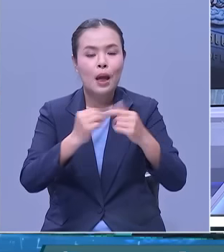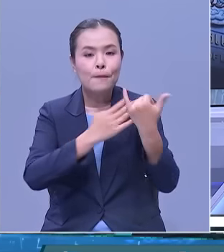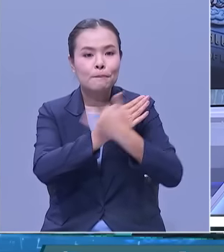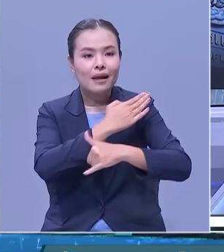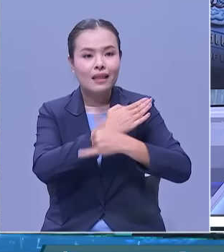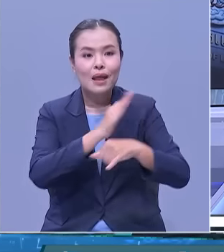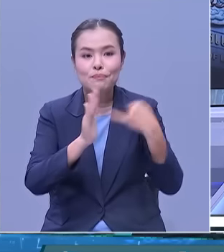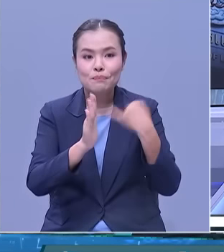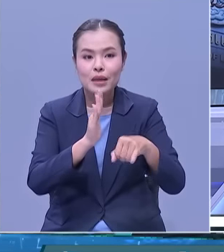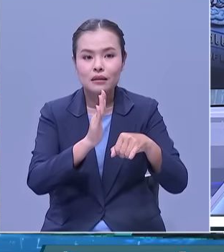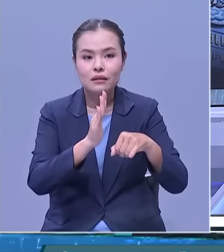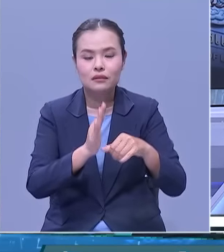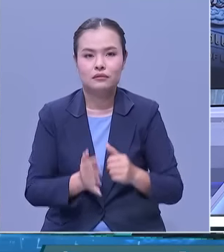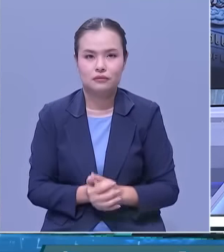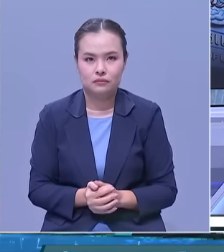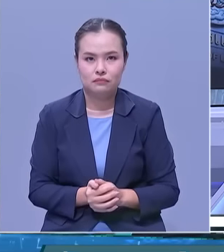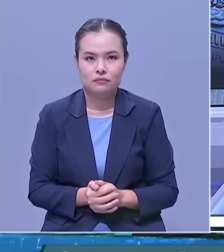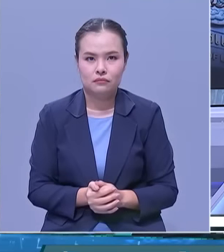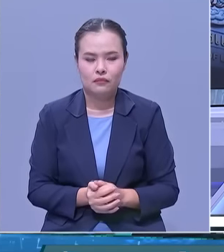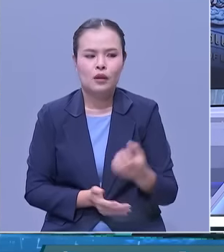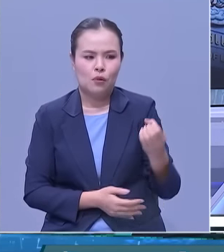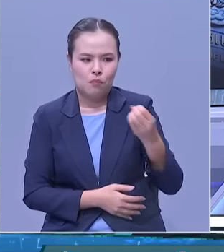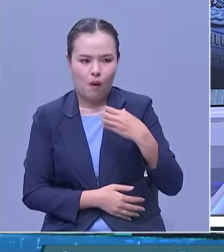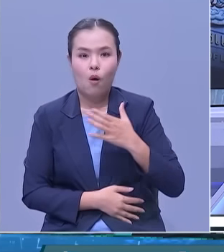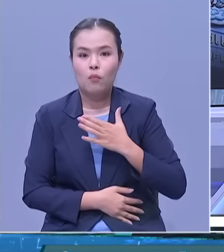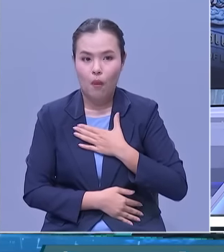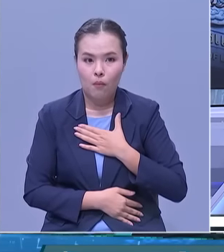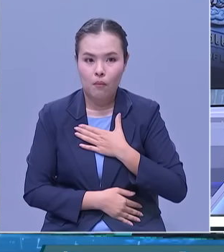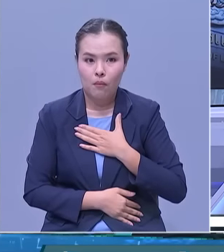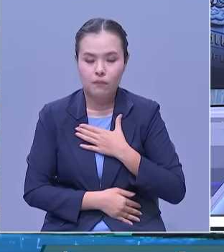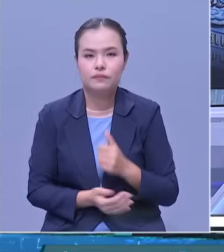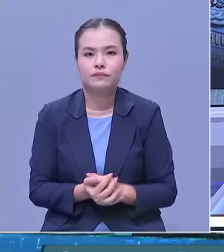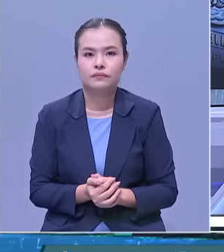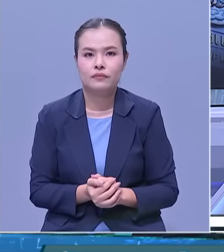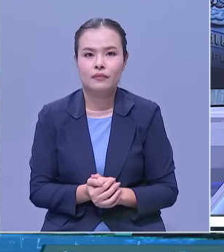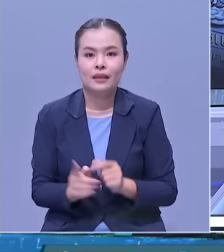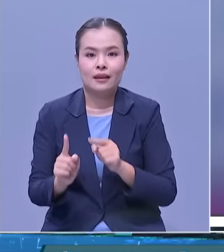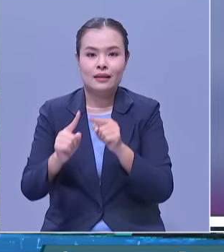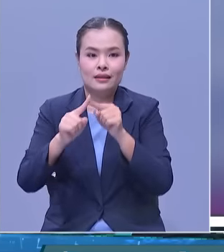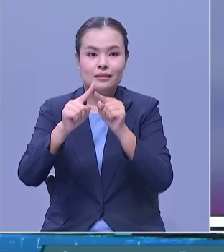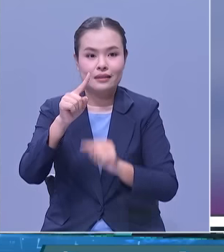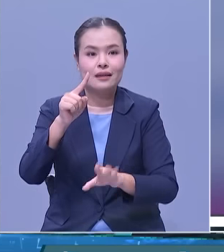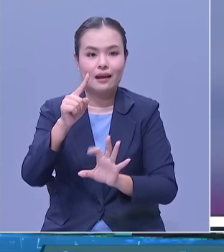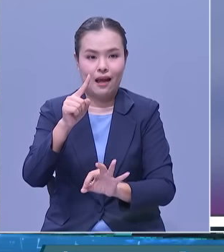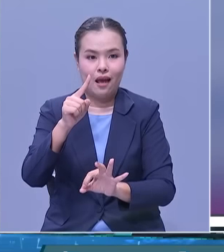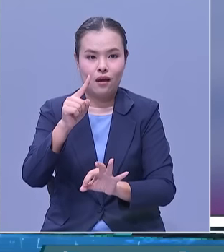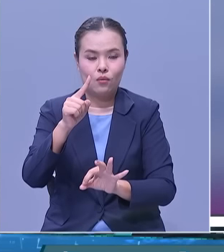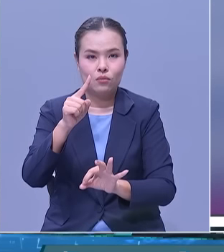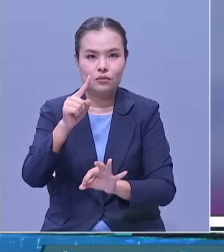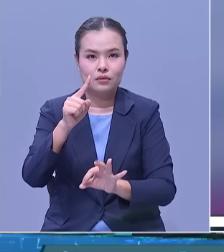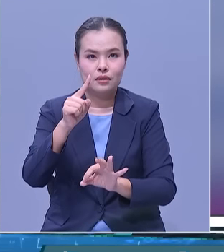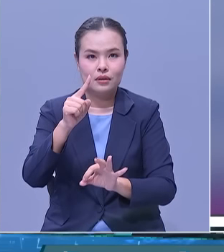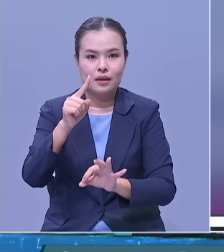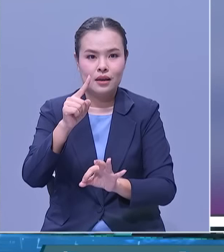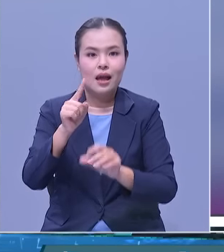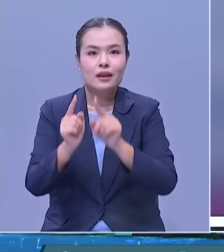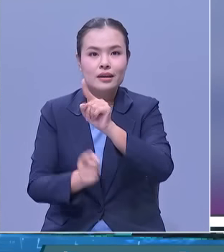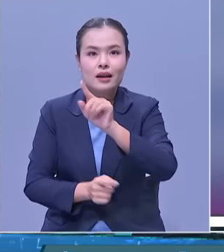าจักรแต่เขาแจ้งผมว่า149 ค่ะ กับ157